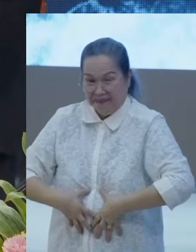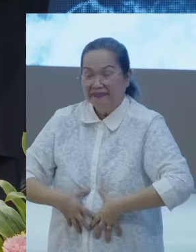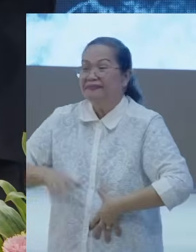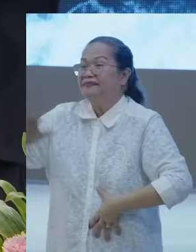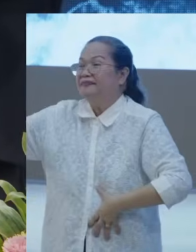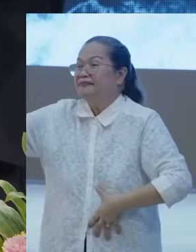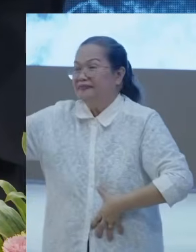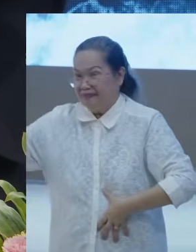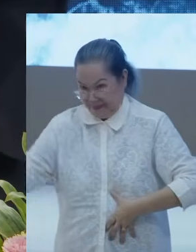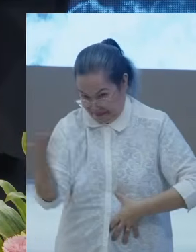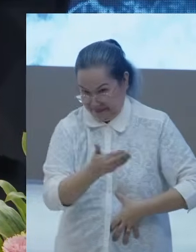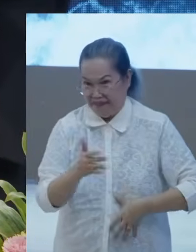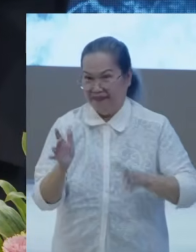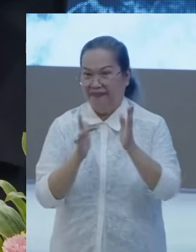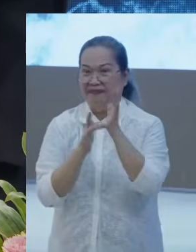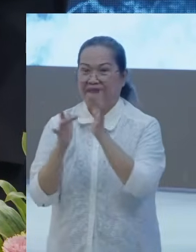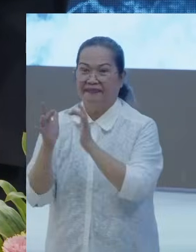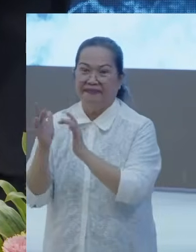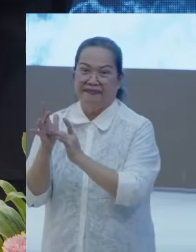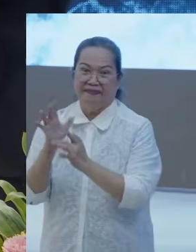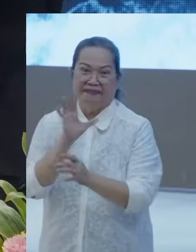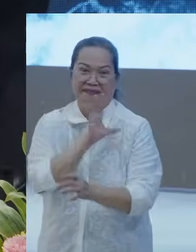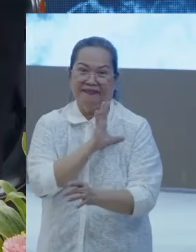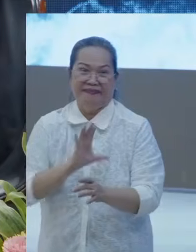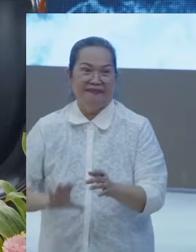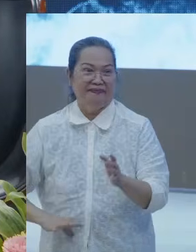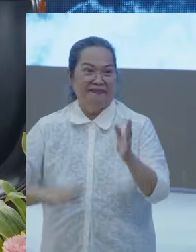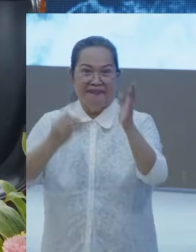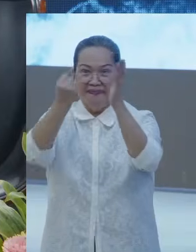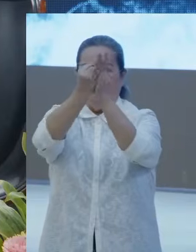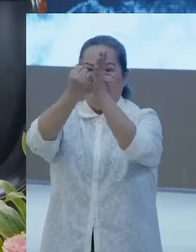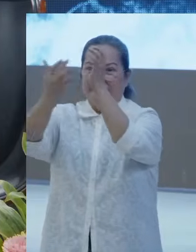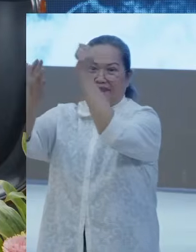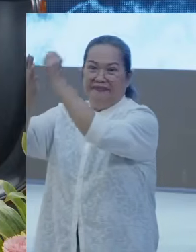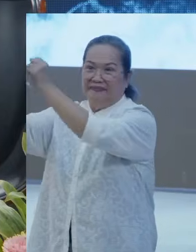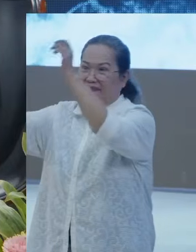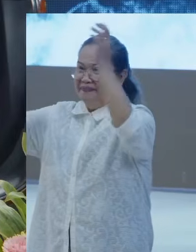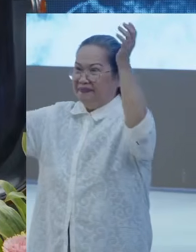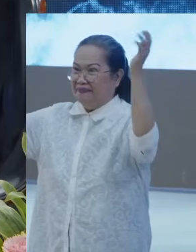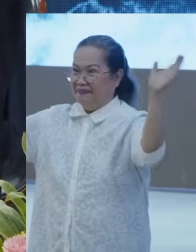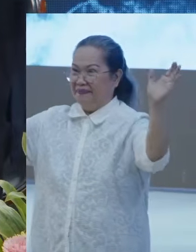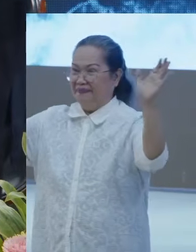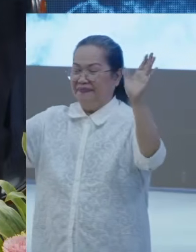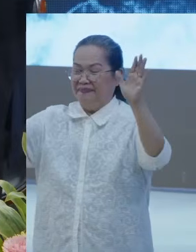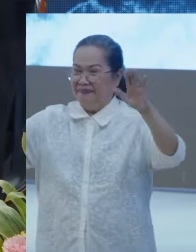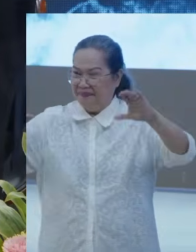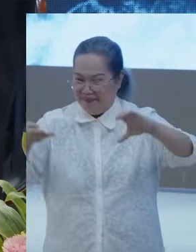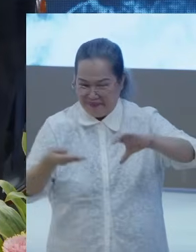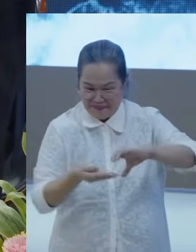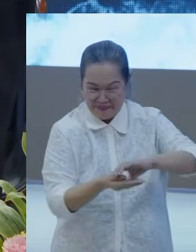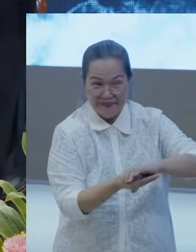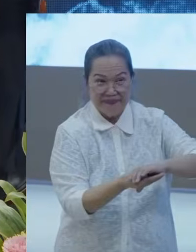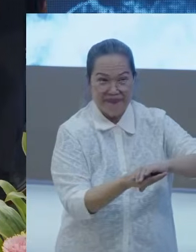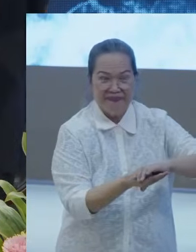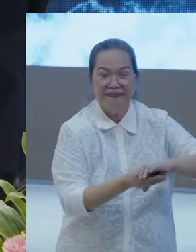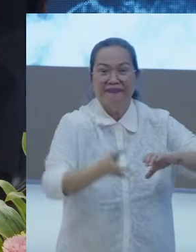kapareho yon ng 3 days and 3 nights na si Jesus ay namatay at nabuhay na maguli.